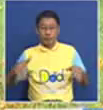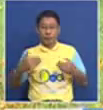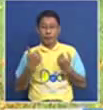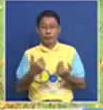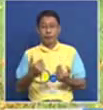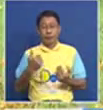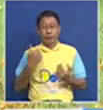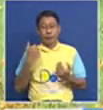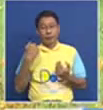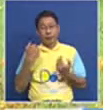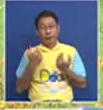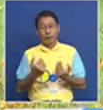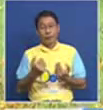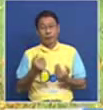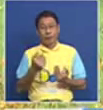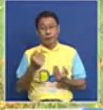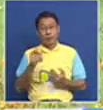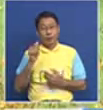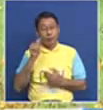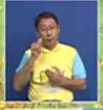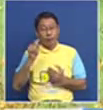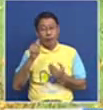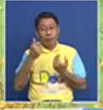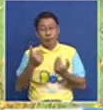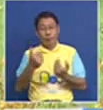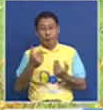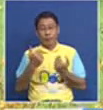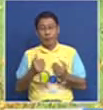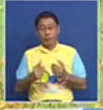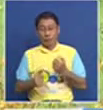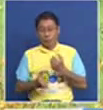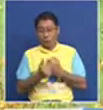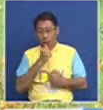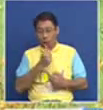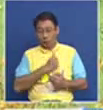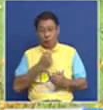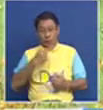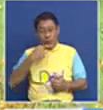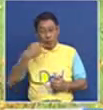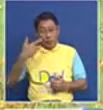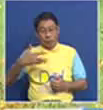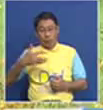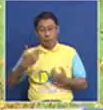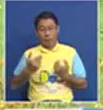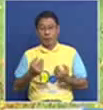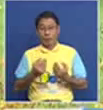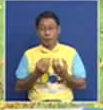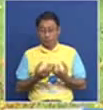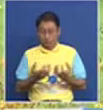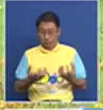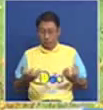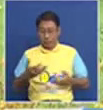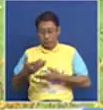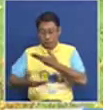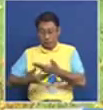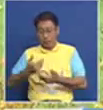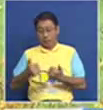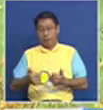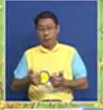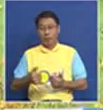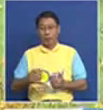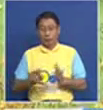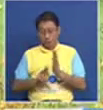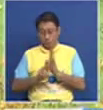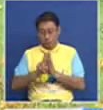ซึ่งเจ้าอินทผลัมนี้ก็สามารถเป็นพืชที่ทนต่อภัยแล้งสูงอีกทั้งผลผลิตที่ได้ออกมานั้นก็สามารถไปจำหน่ายได้ในราคา